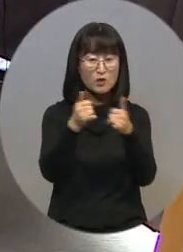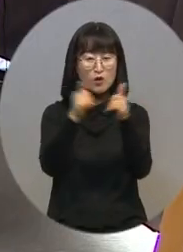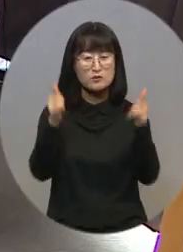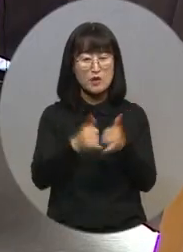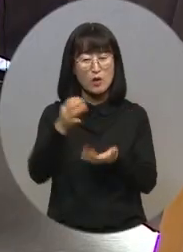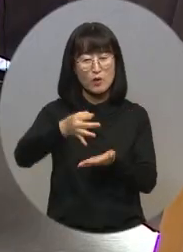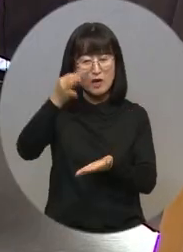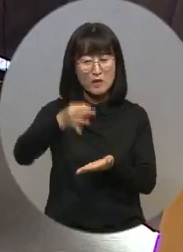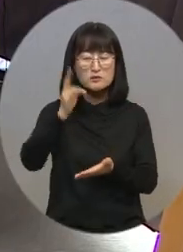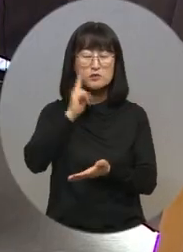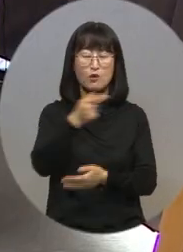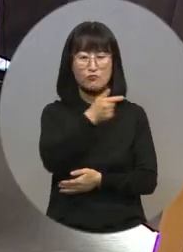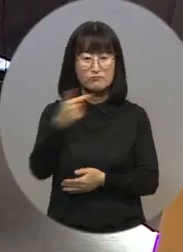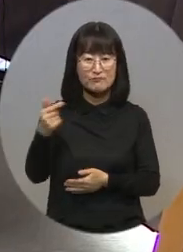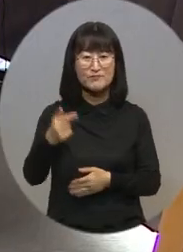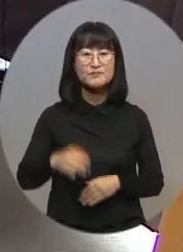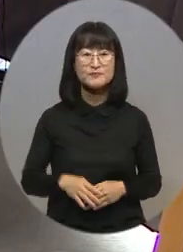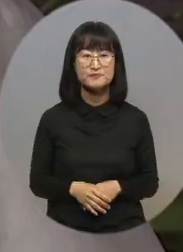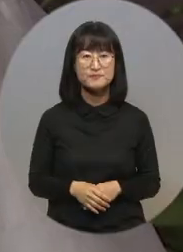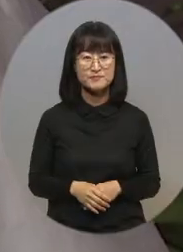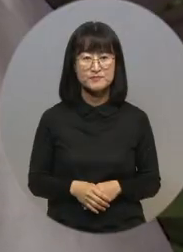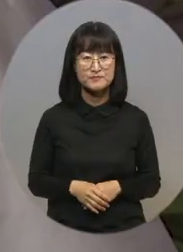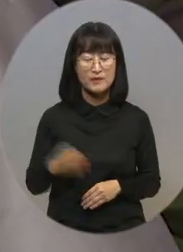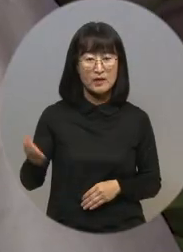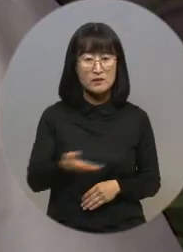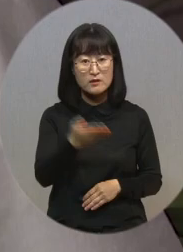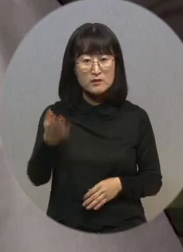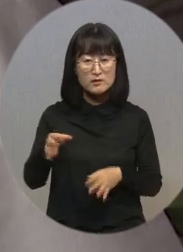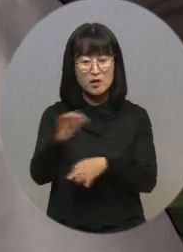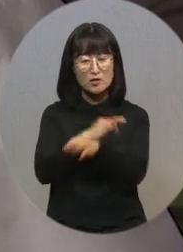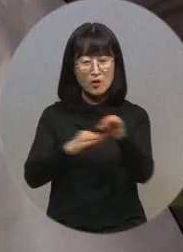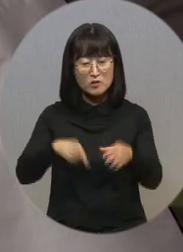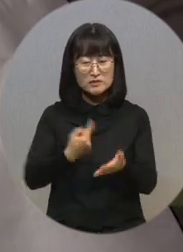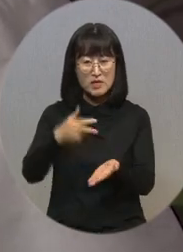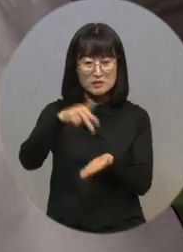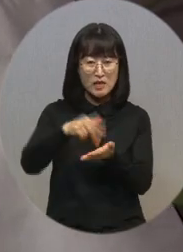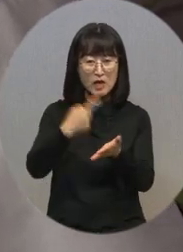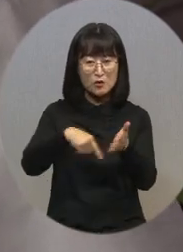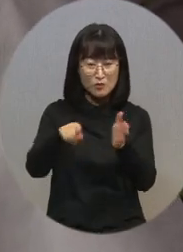가치를 창출하고 있습니다. 이들의 경제적 자립을 통한